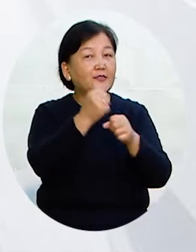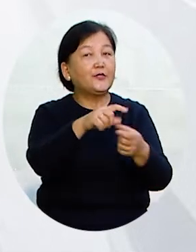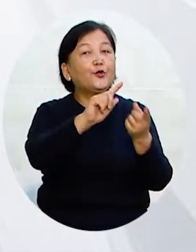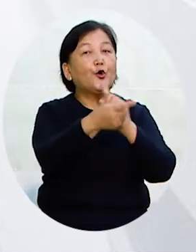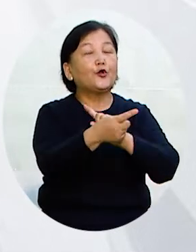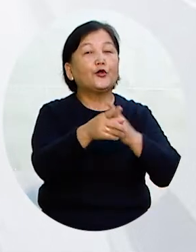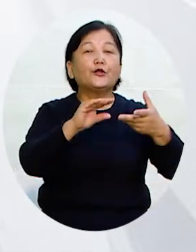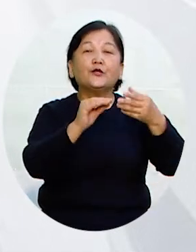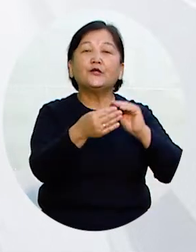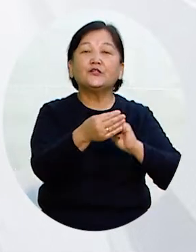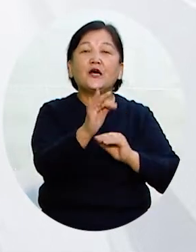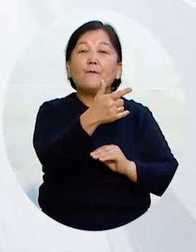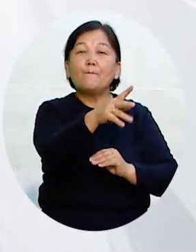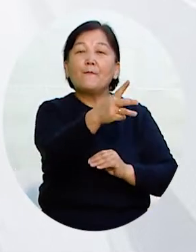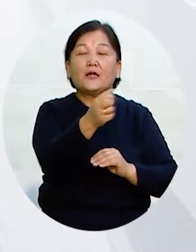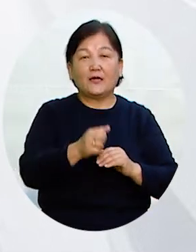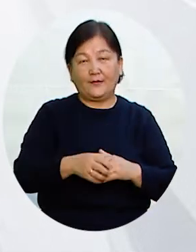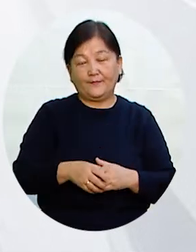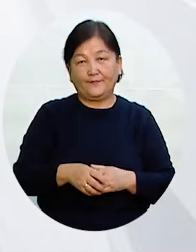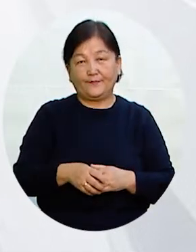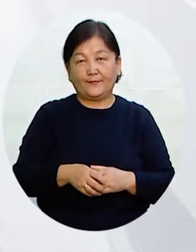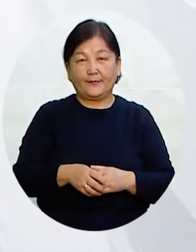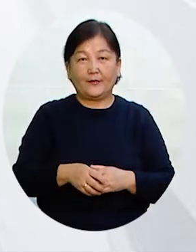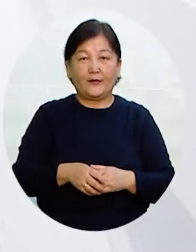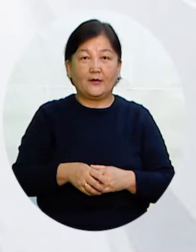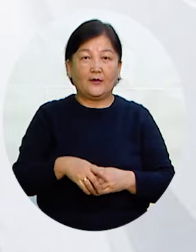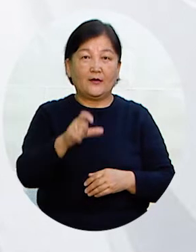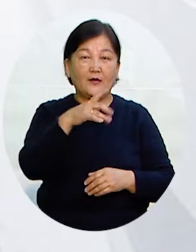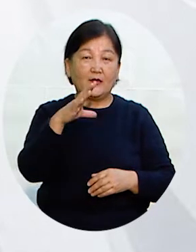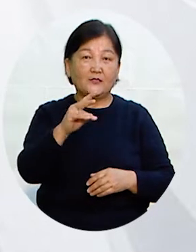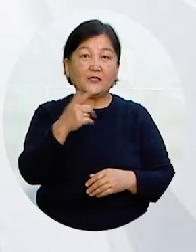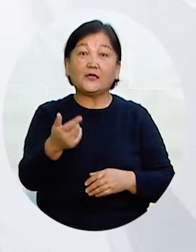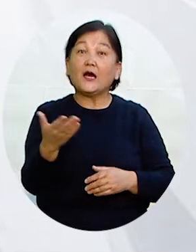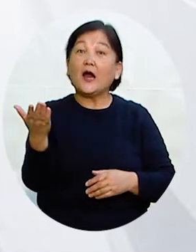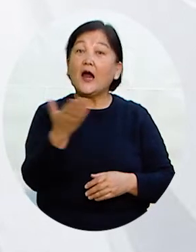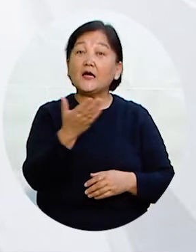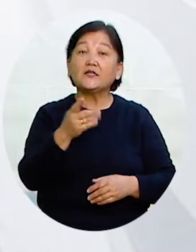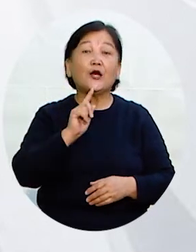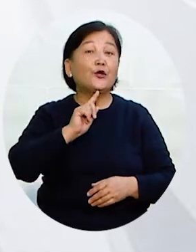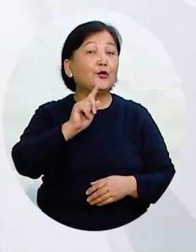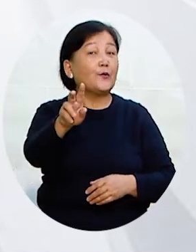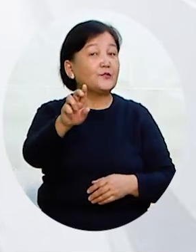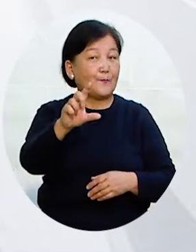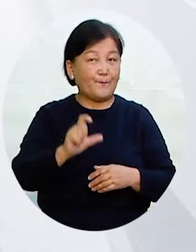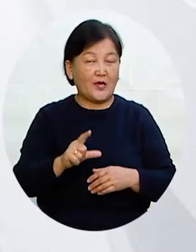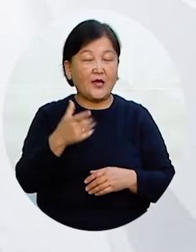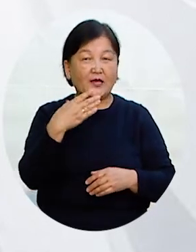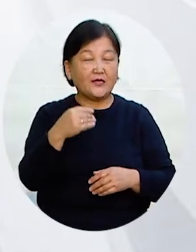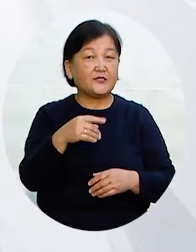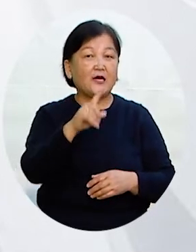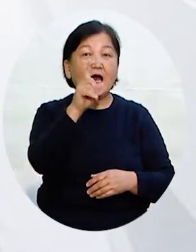орлон хийж байлаа. Эзэн хамгаашиг бан хаашаа явчихсан бэ?